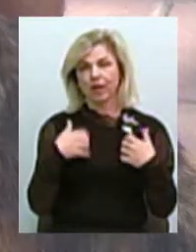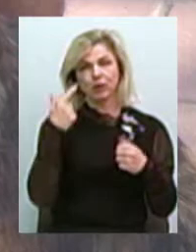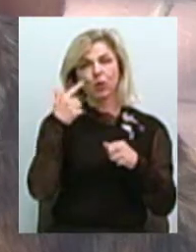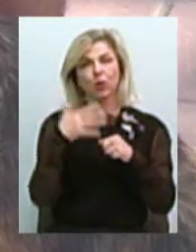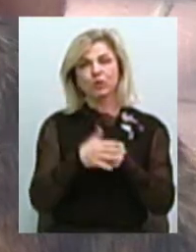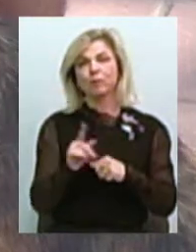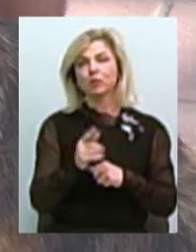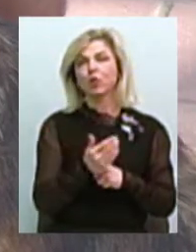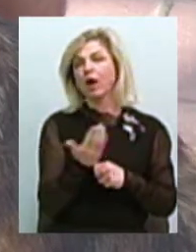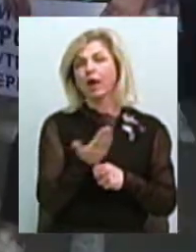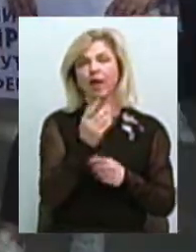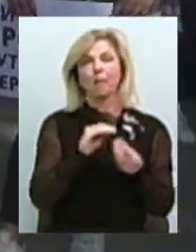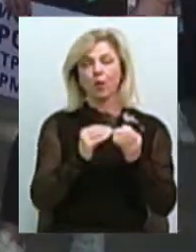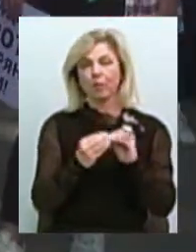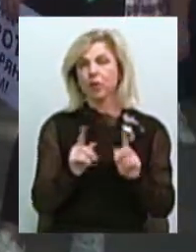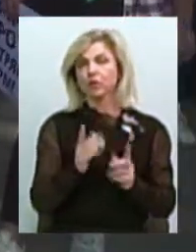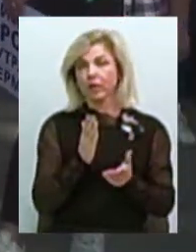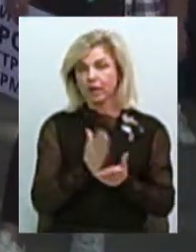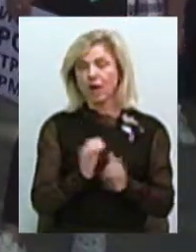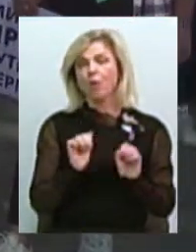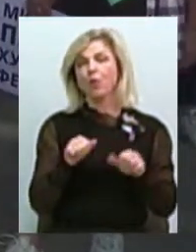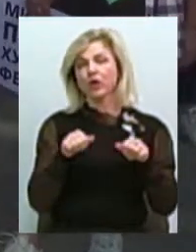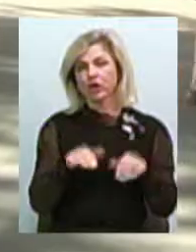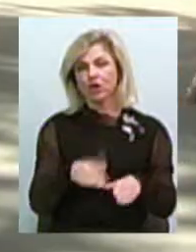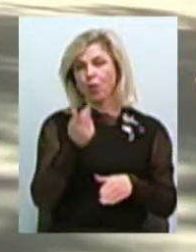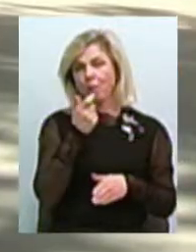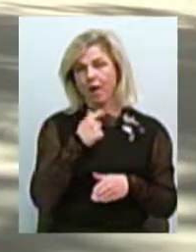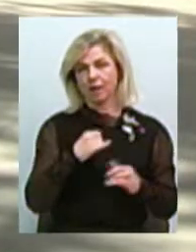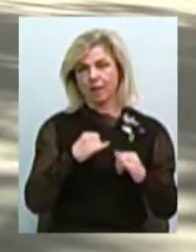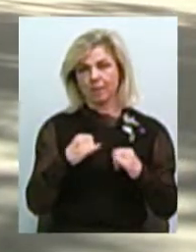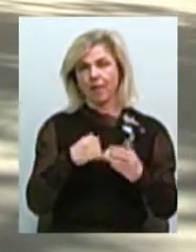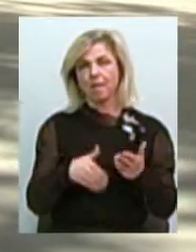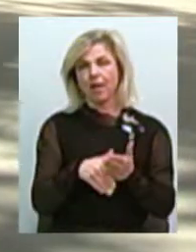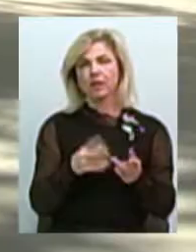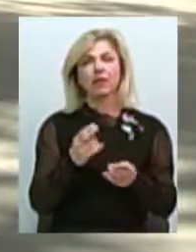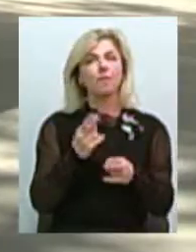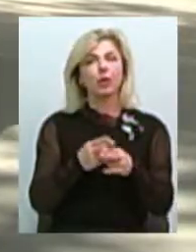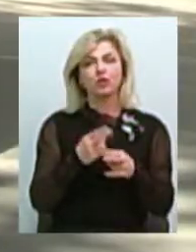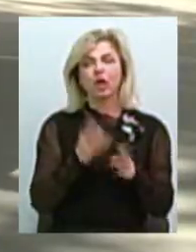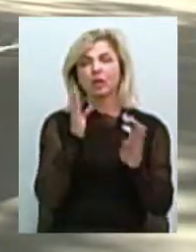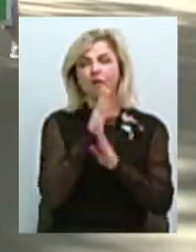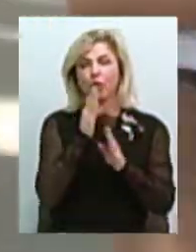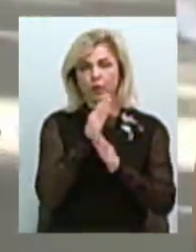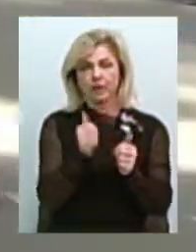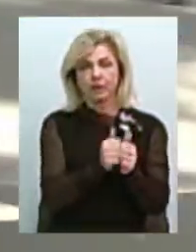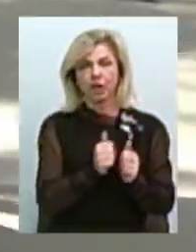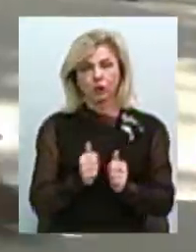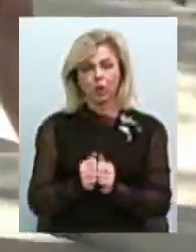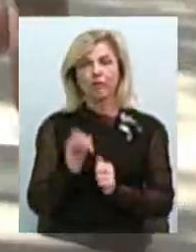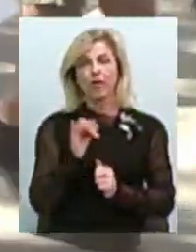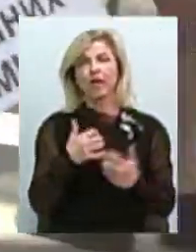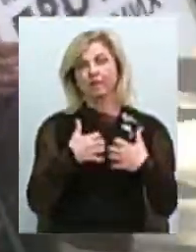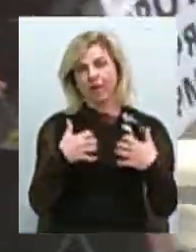якісь проблеми, які є, можна вирішувати гуманними методами, не завдаючи шкоди навколишньому середовищу